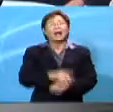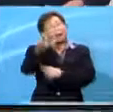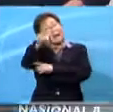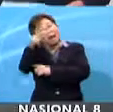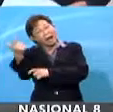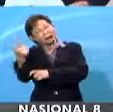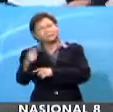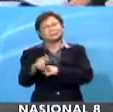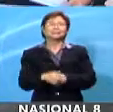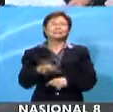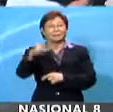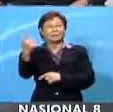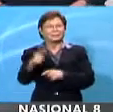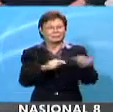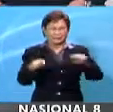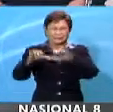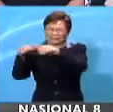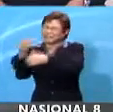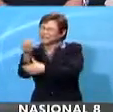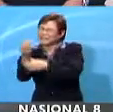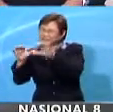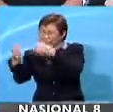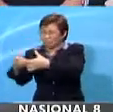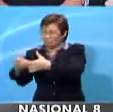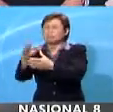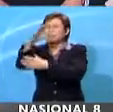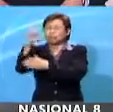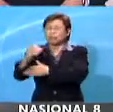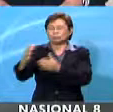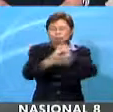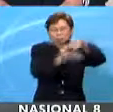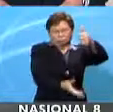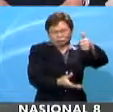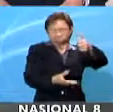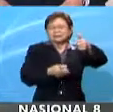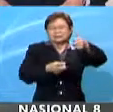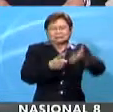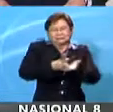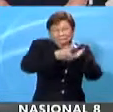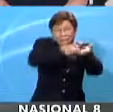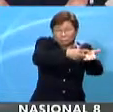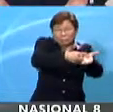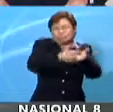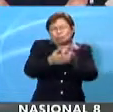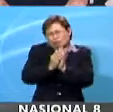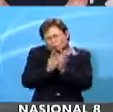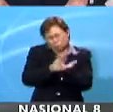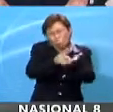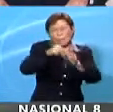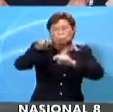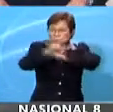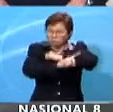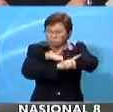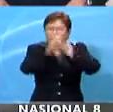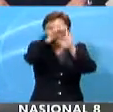Kemangan lain, tindakan segelintir syarikat di negara ini yang mengutip dana melalui rayuan derma dipandang serius dan boleh dikenakan tindakan di